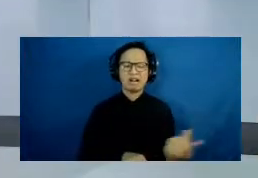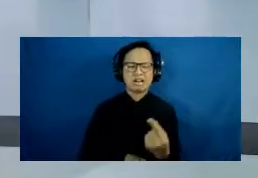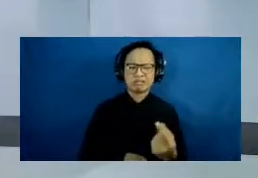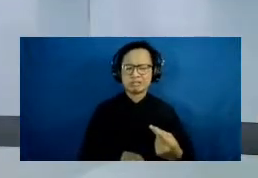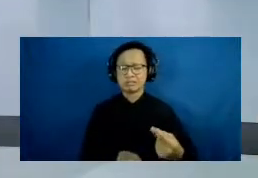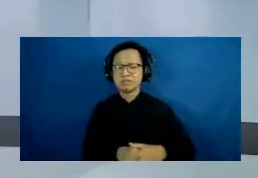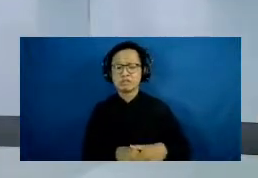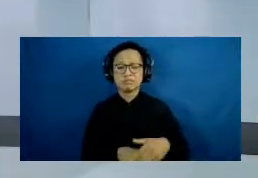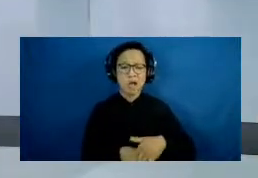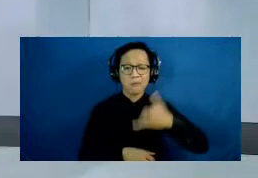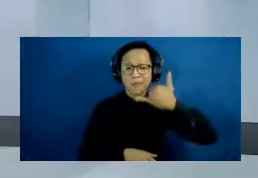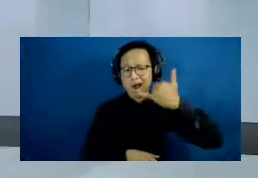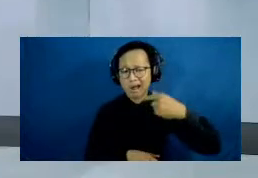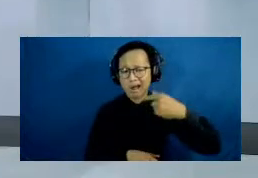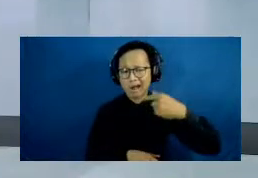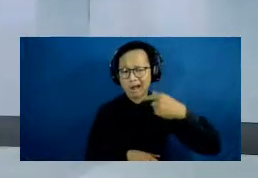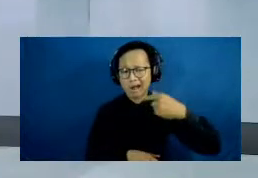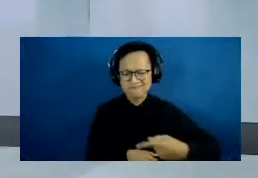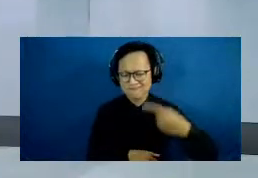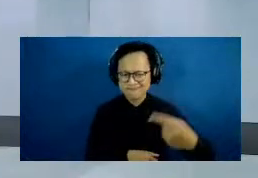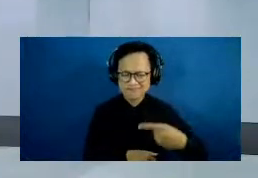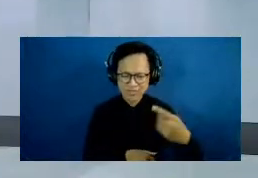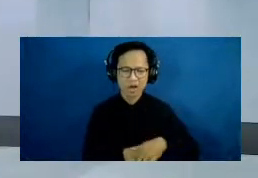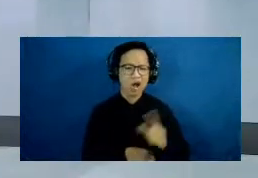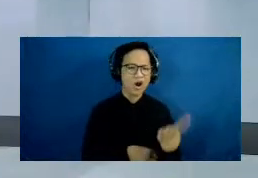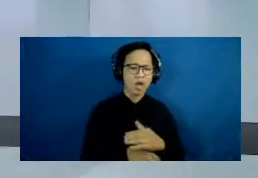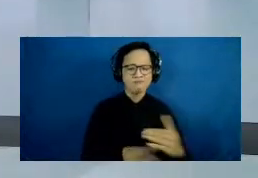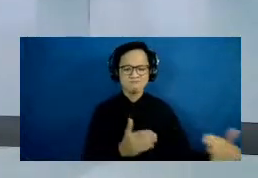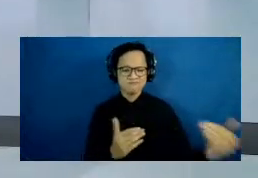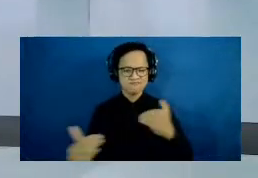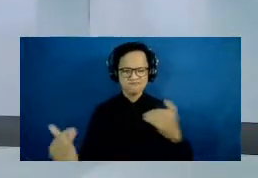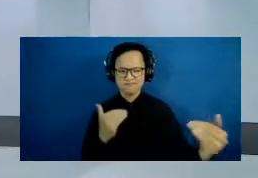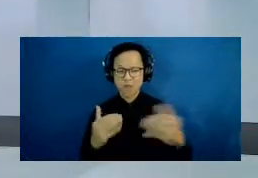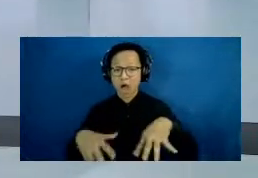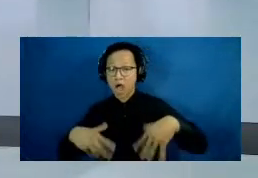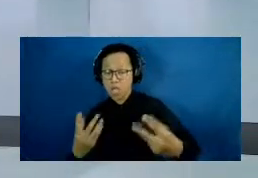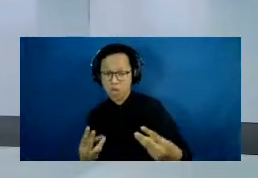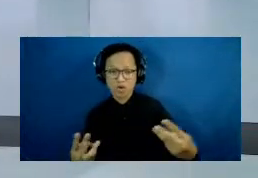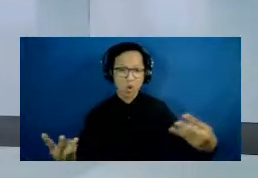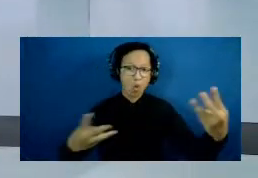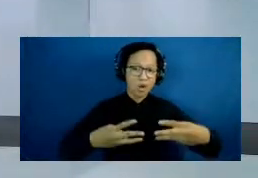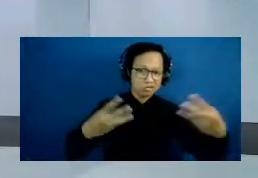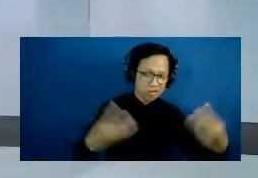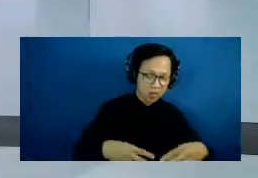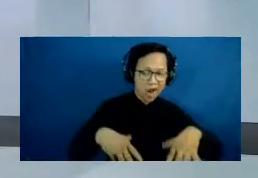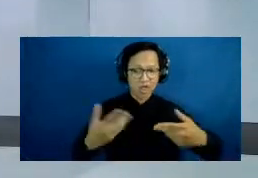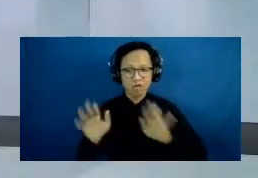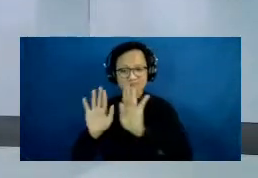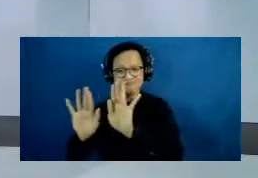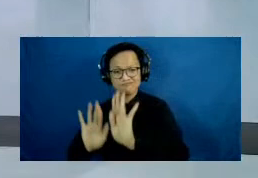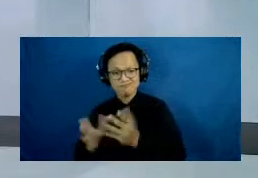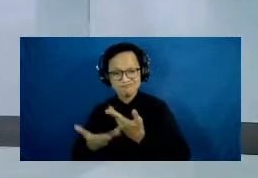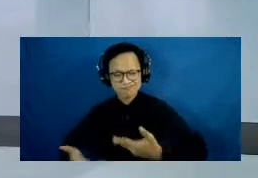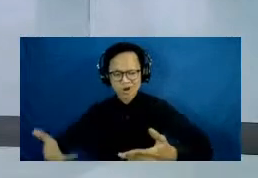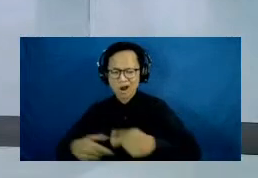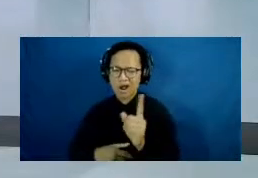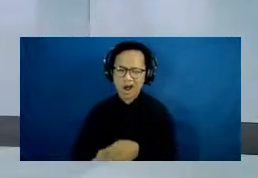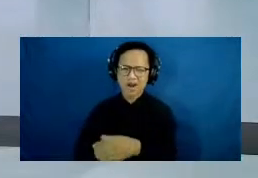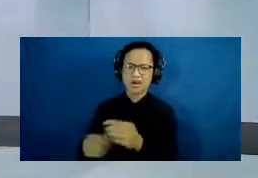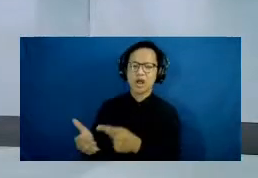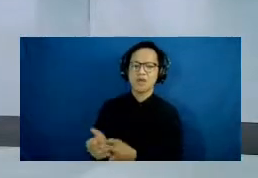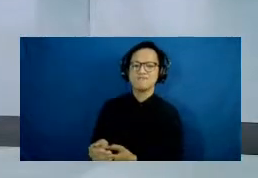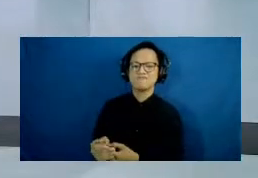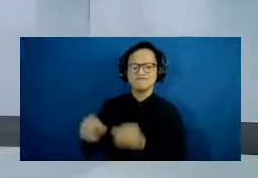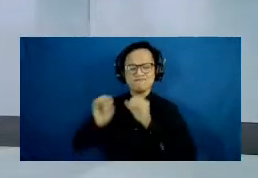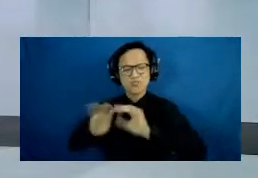kita kadang warawiri ya di SMS ataupun di WhatsApp kita ataupun di akun-akun medsos kita itu penawaran-penawaran mengenai pinjol